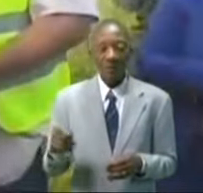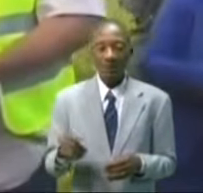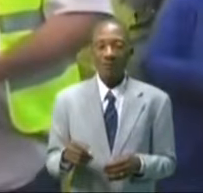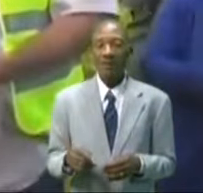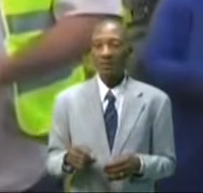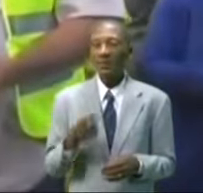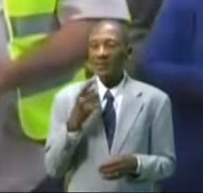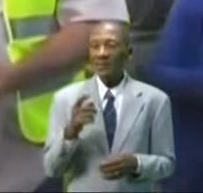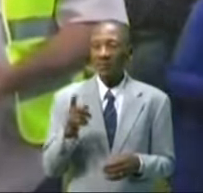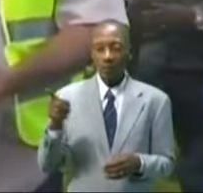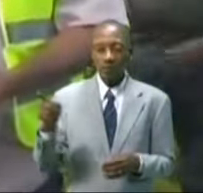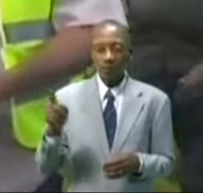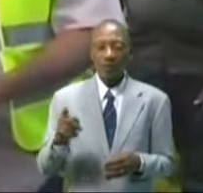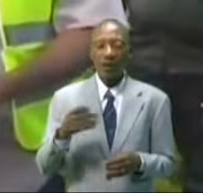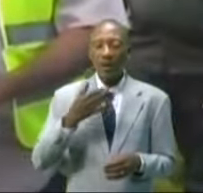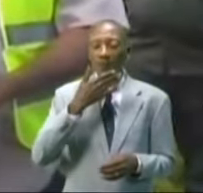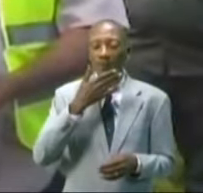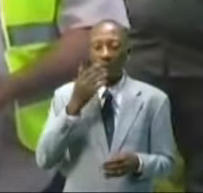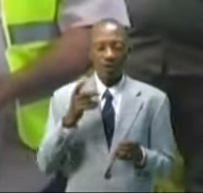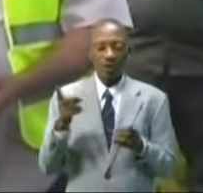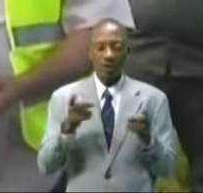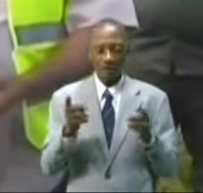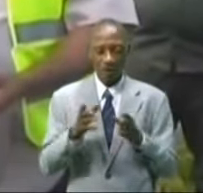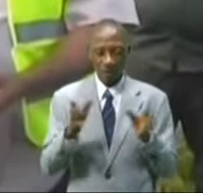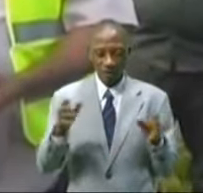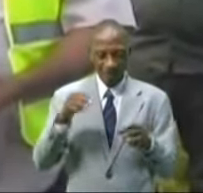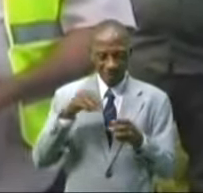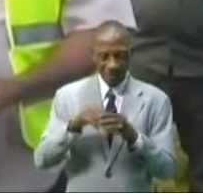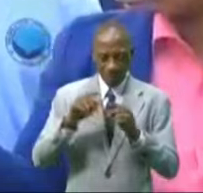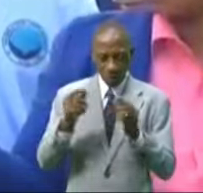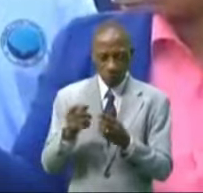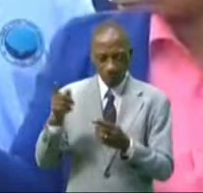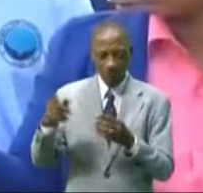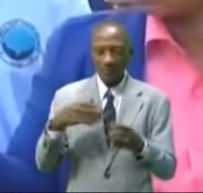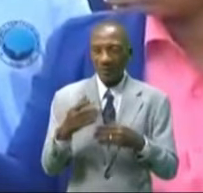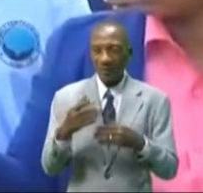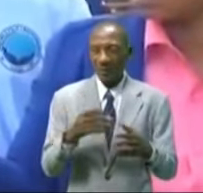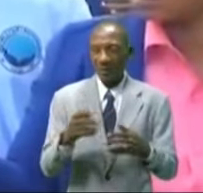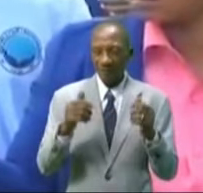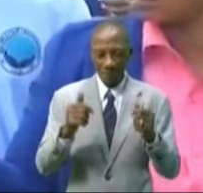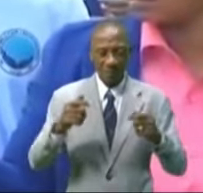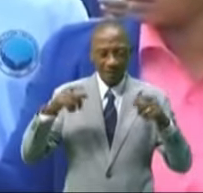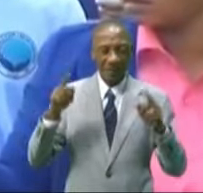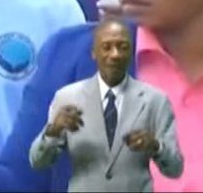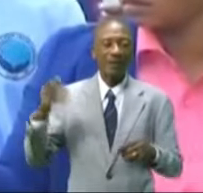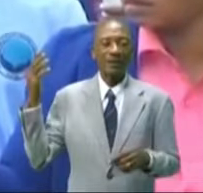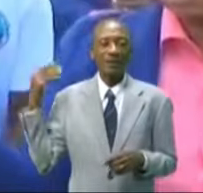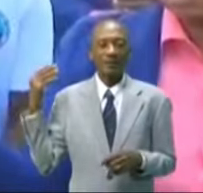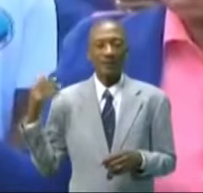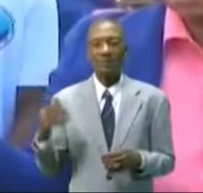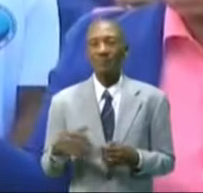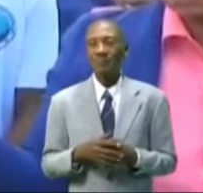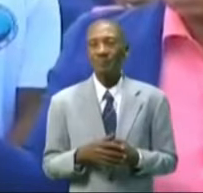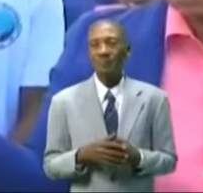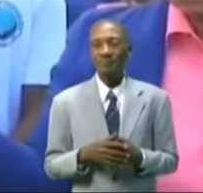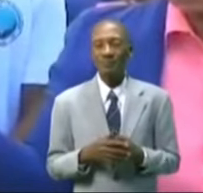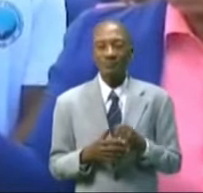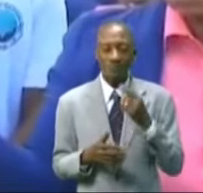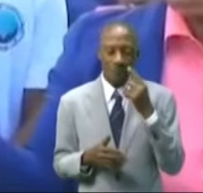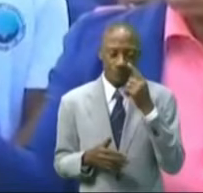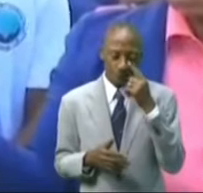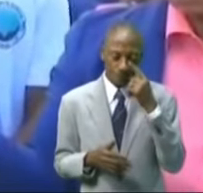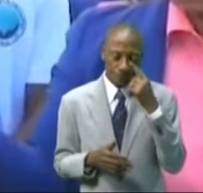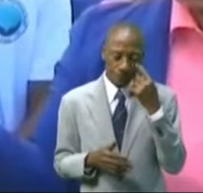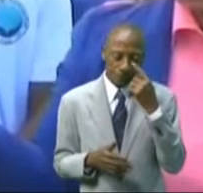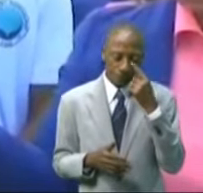leadership transformationnel basé sur les résultats par l'ONG Ensemble pour l'environnement. Les Lualaba, son environnement est